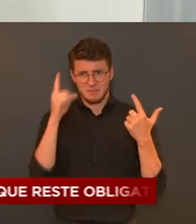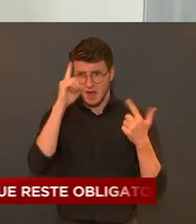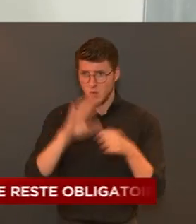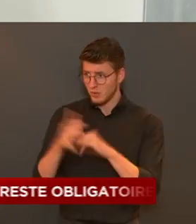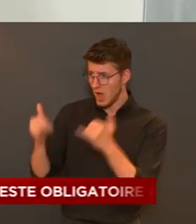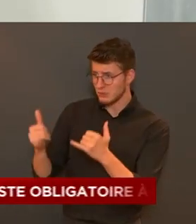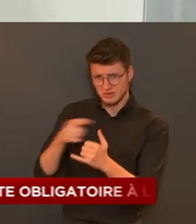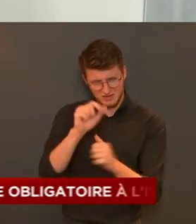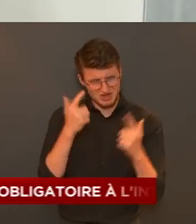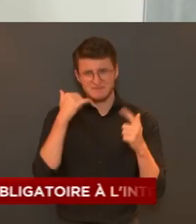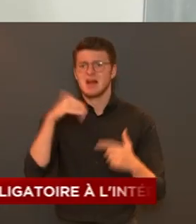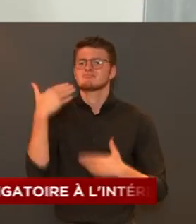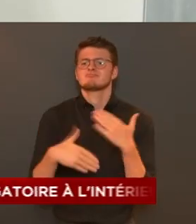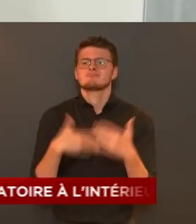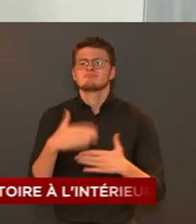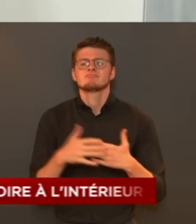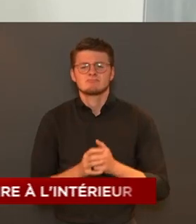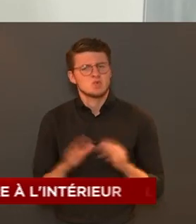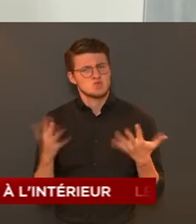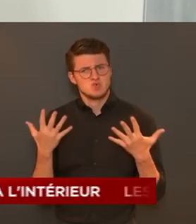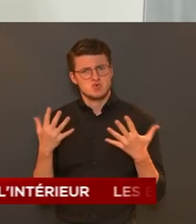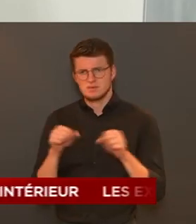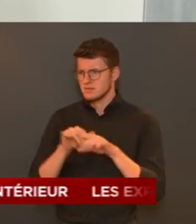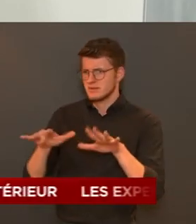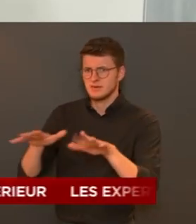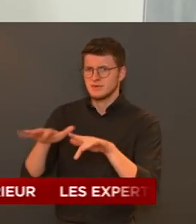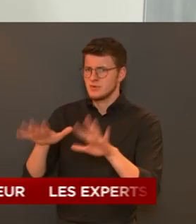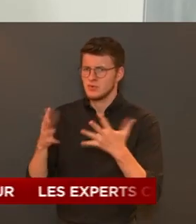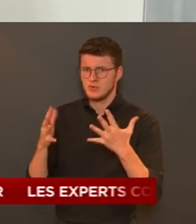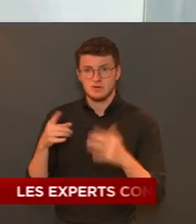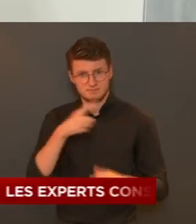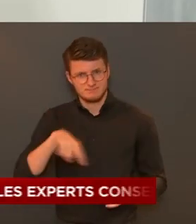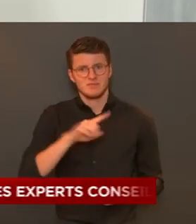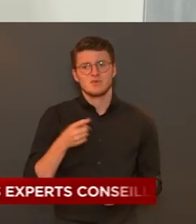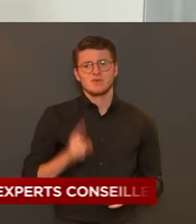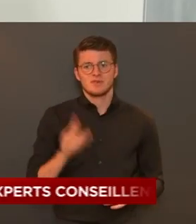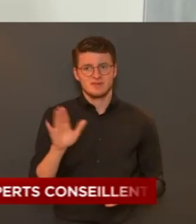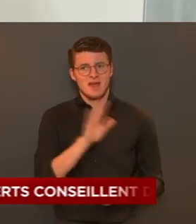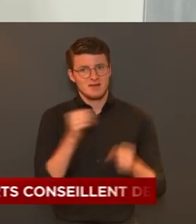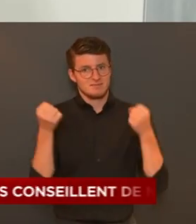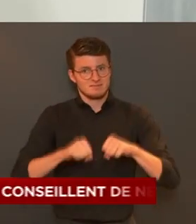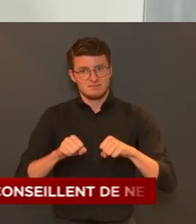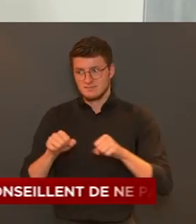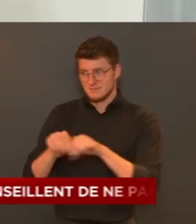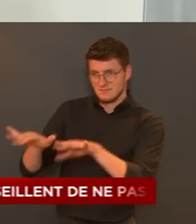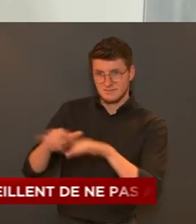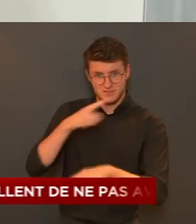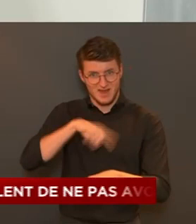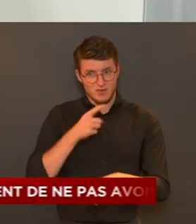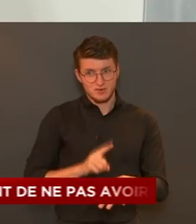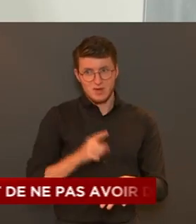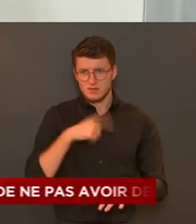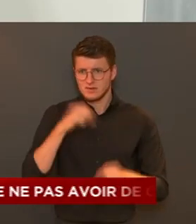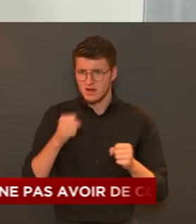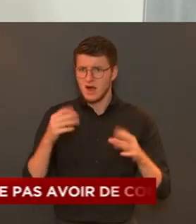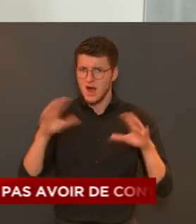virus. Donc l'épidémie dépend aussi de notre propre comportement. N'oubliez pas que nous tous, nous